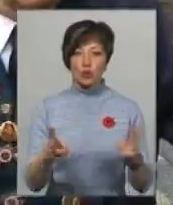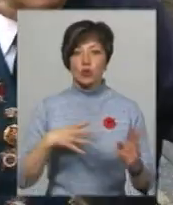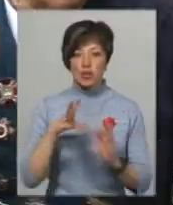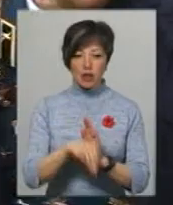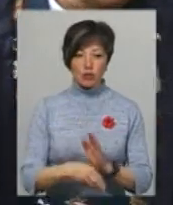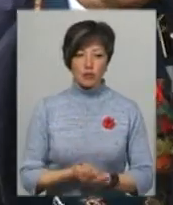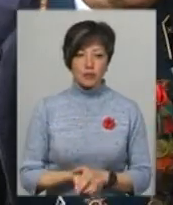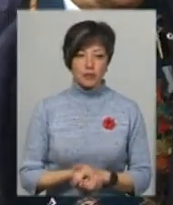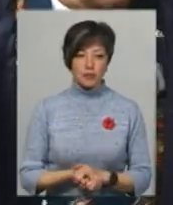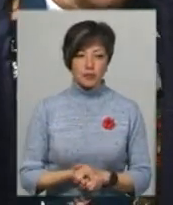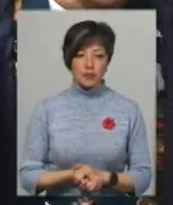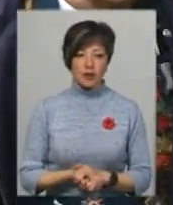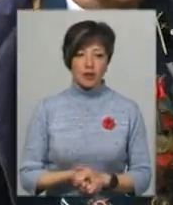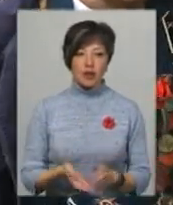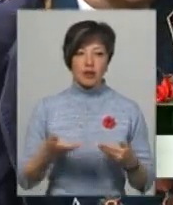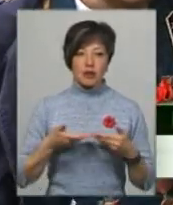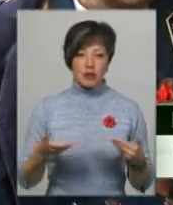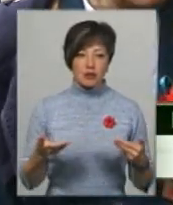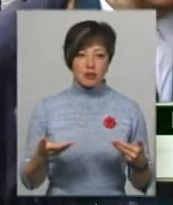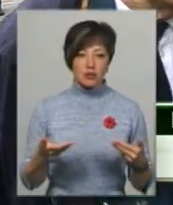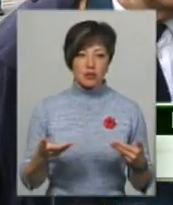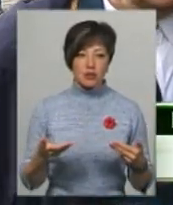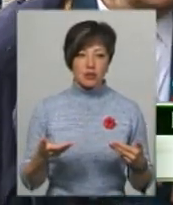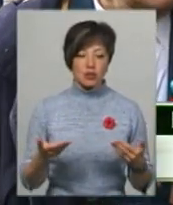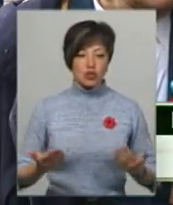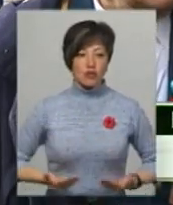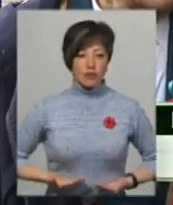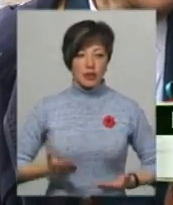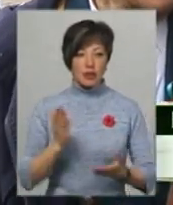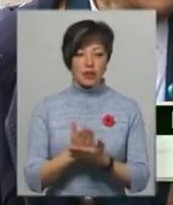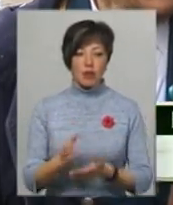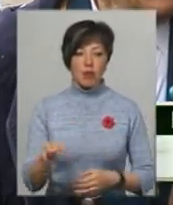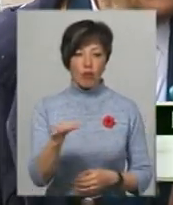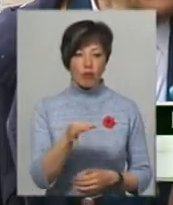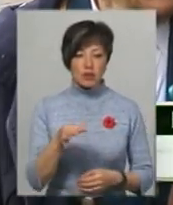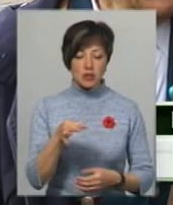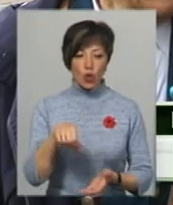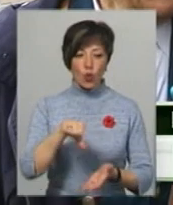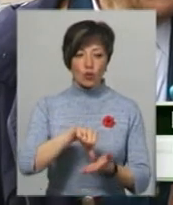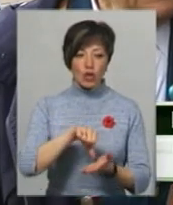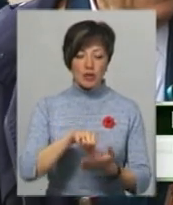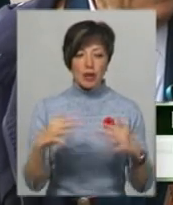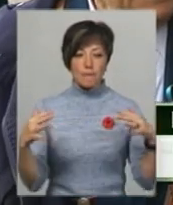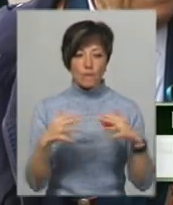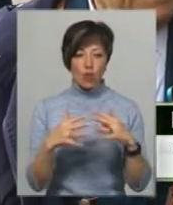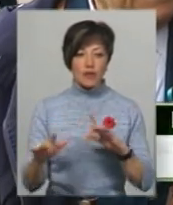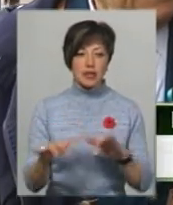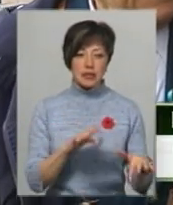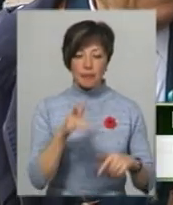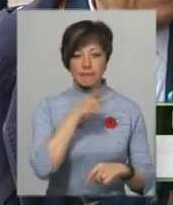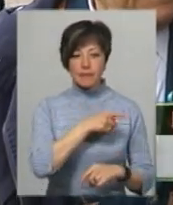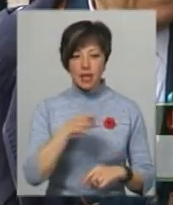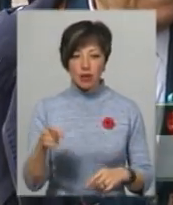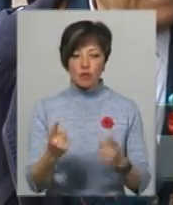загибло. В нас живих є по області. Учасників бойових дій